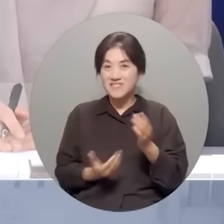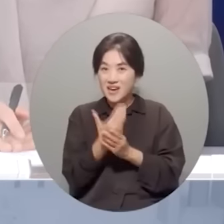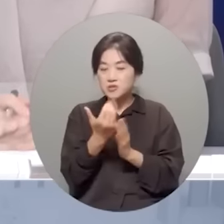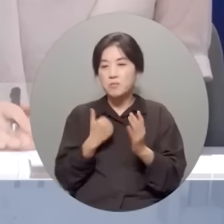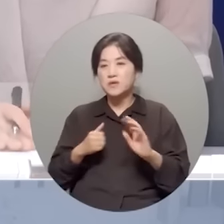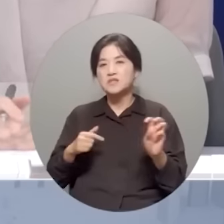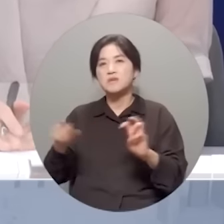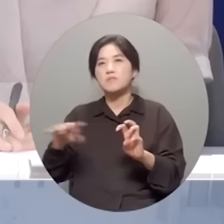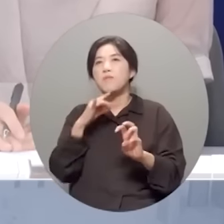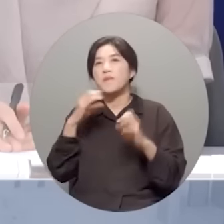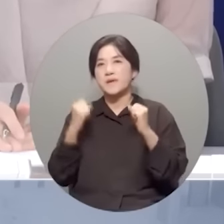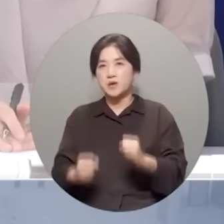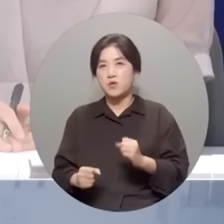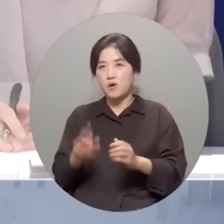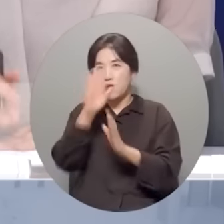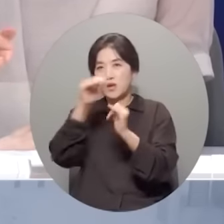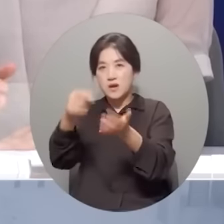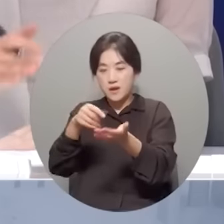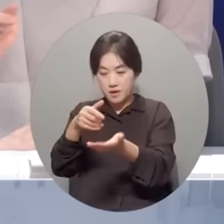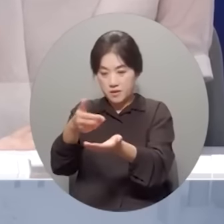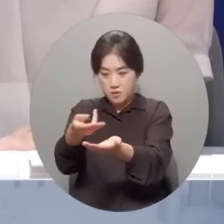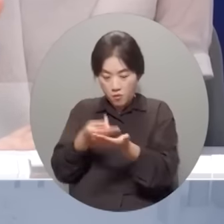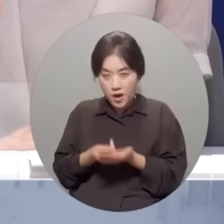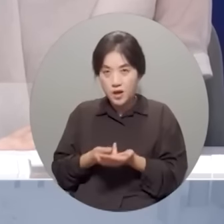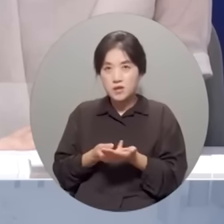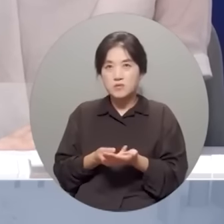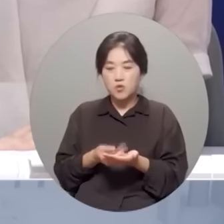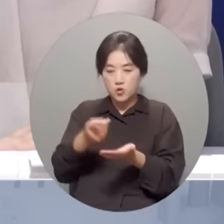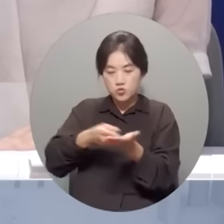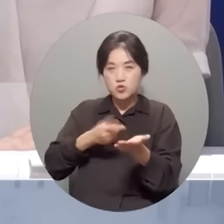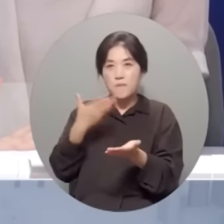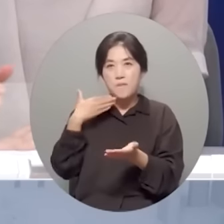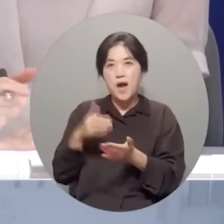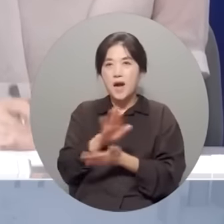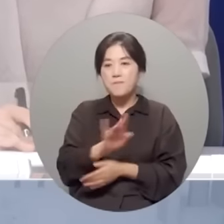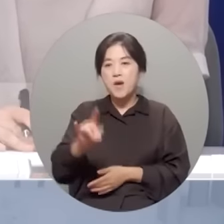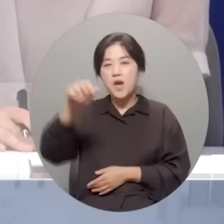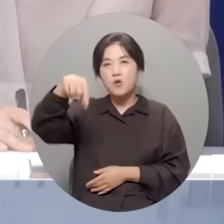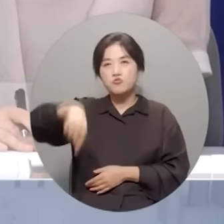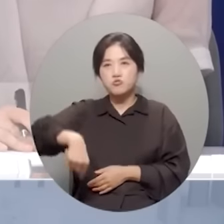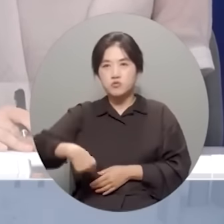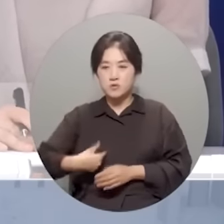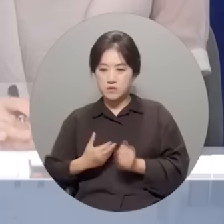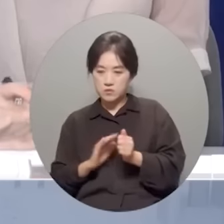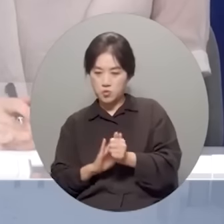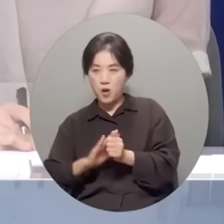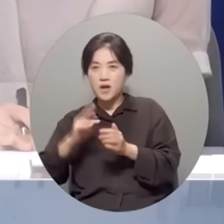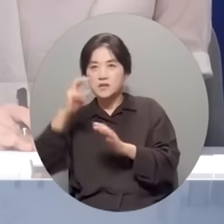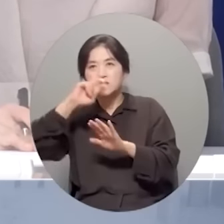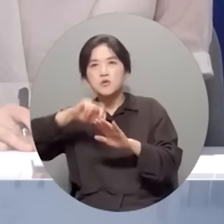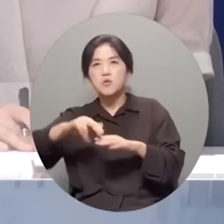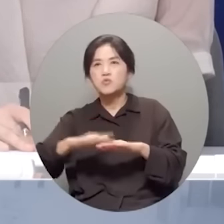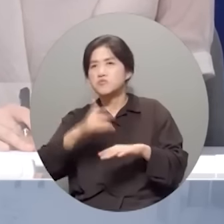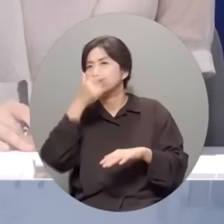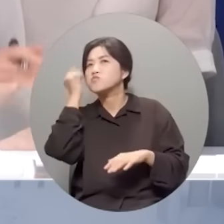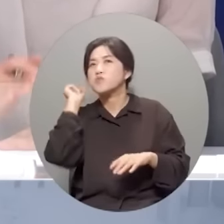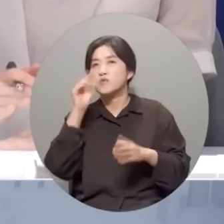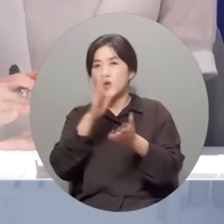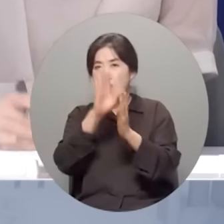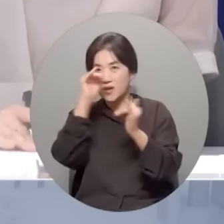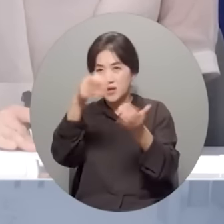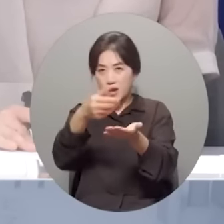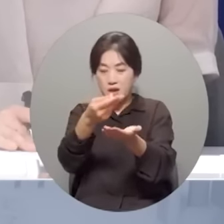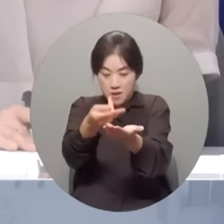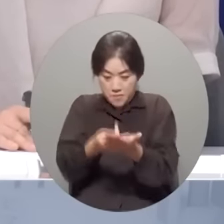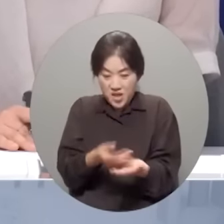받더라도 수술할 의사 같은 이런 막 배우 진료 인력이 부족한 상태입니다 환자를 받기도 힘들지만